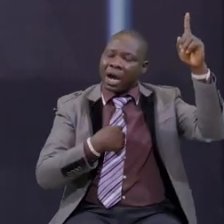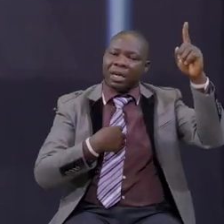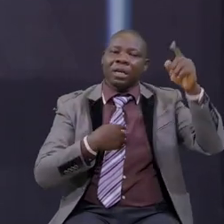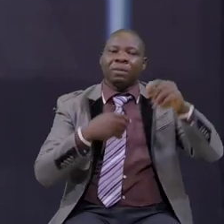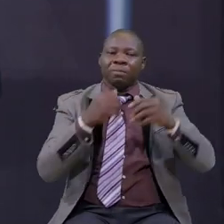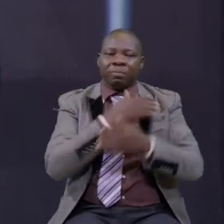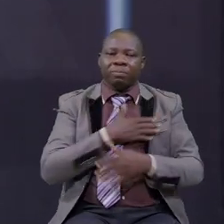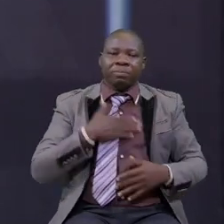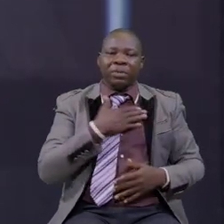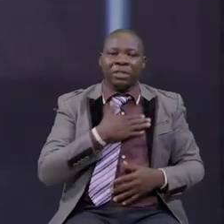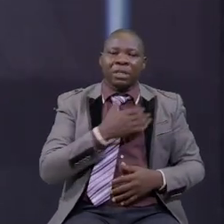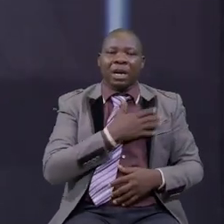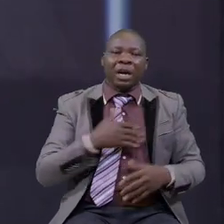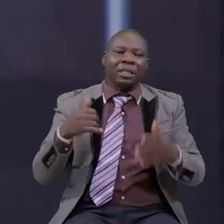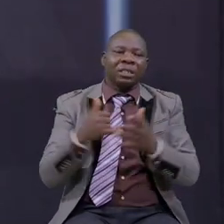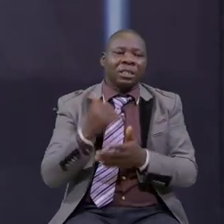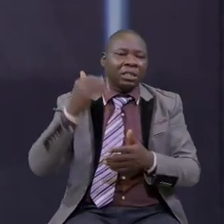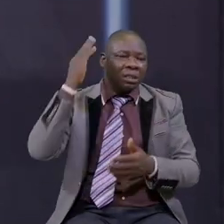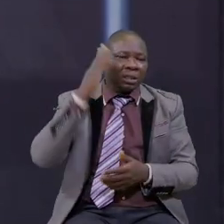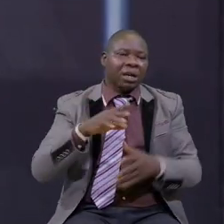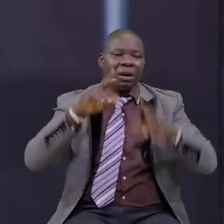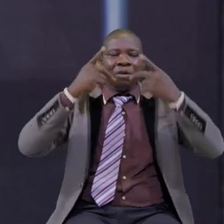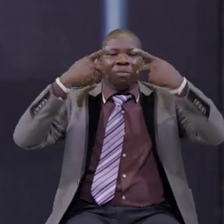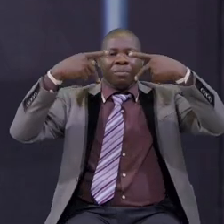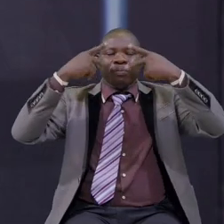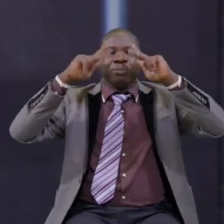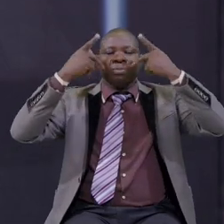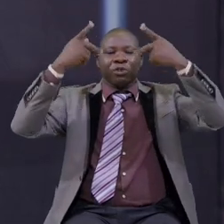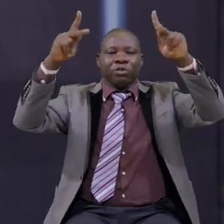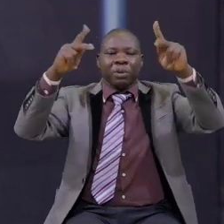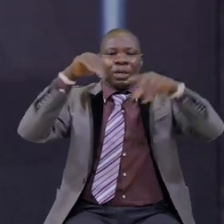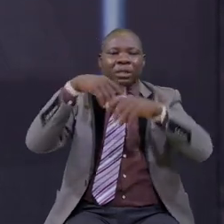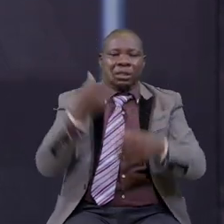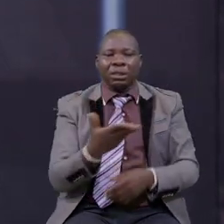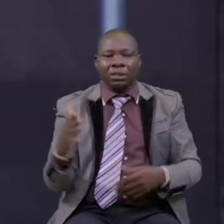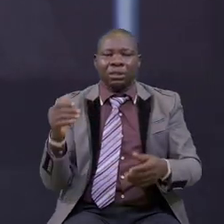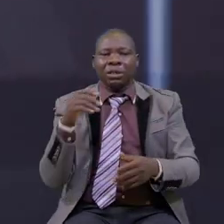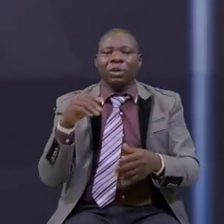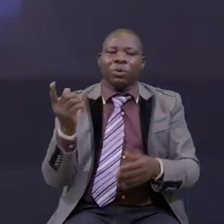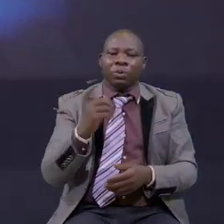Exécuter ma volonté et accomplir mes desseins.